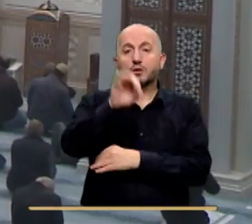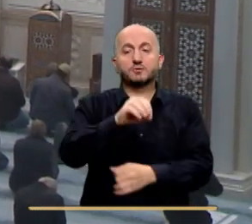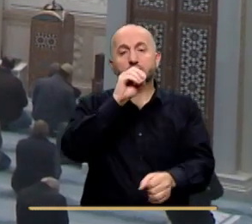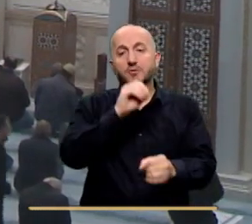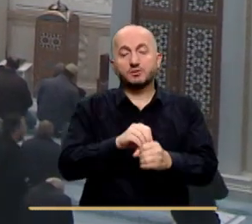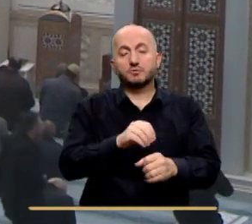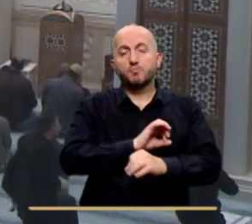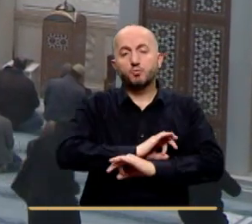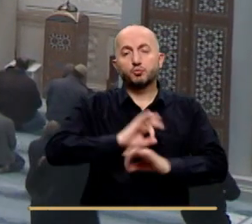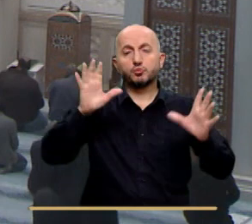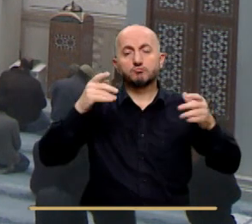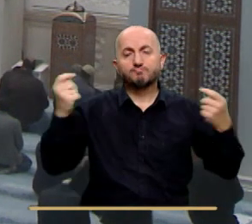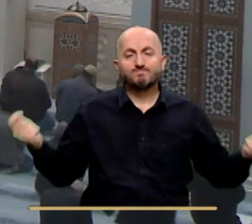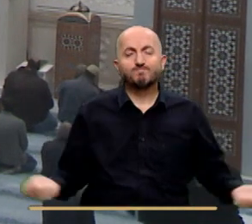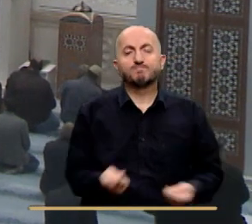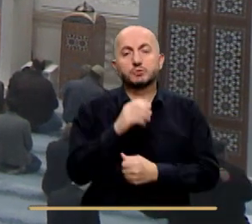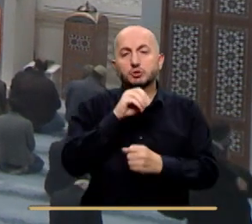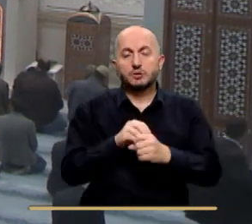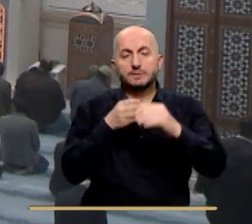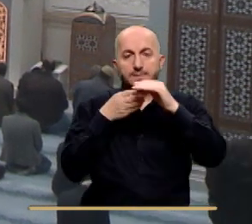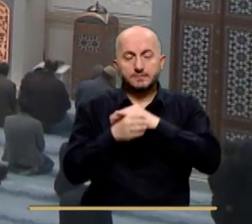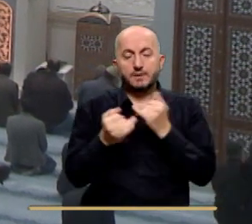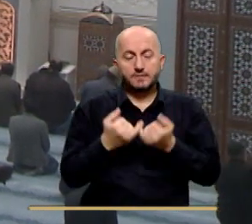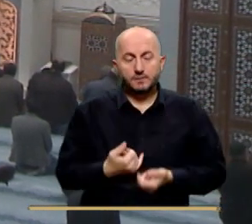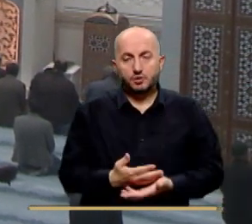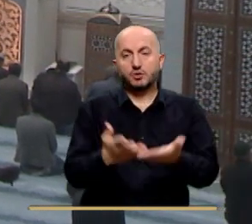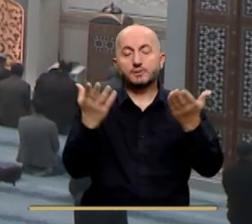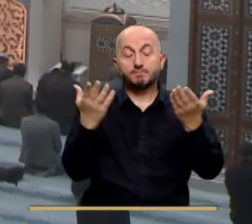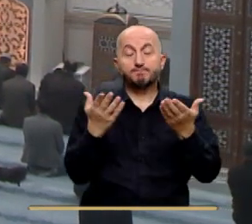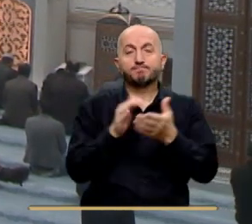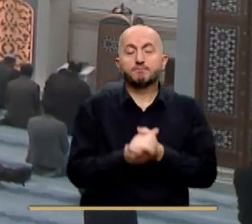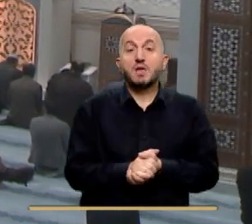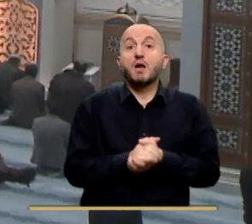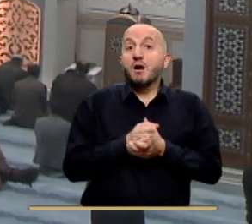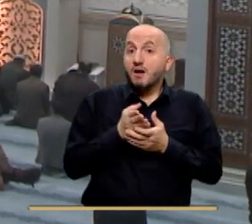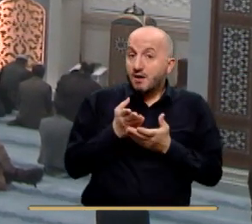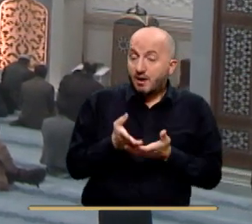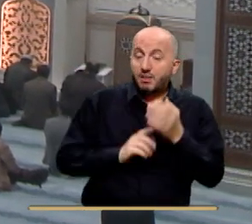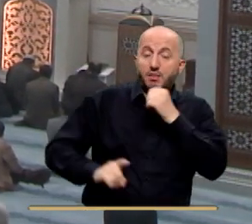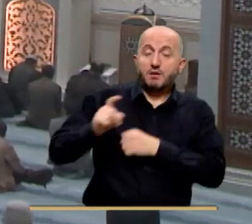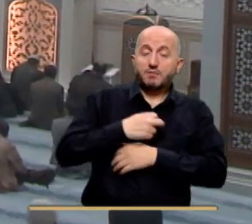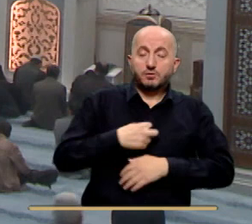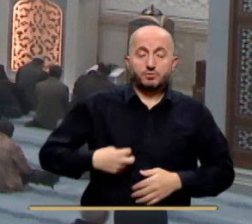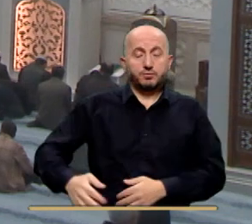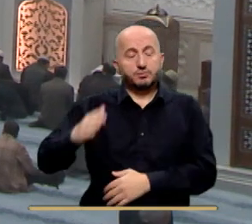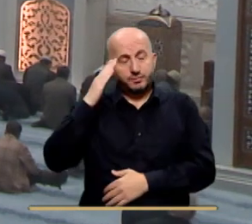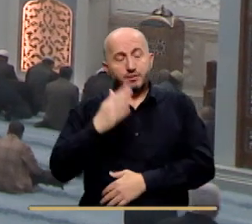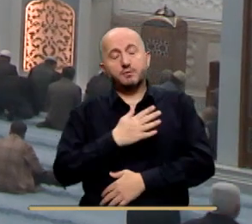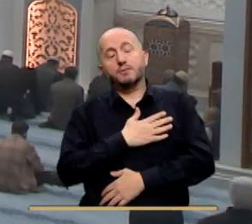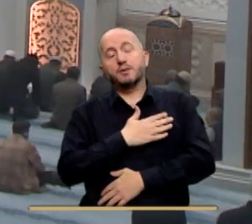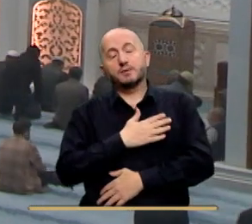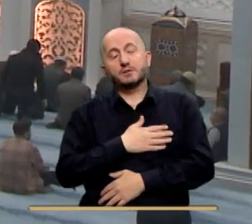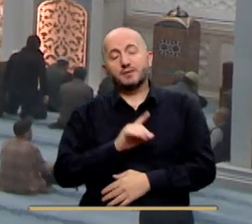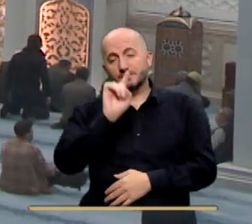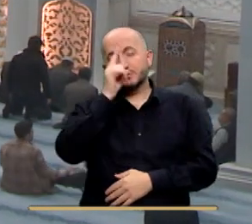için müthiş bir gayretin içerisine girdiler kardeşlerim. İşte Allah Resulü sallallahu aleyhi ve sellem sadece